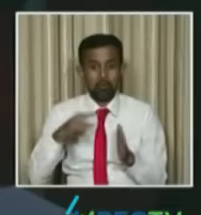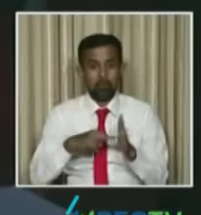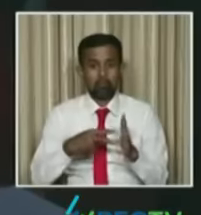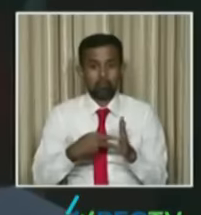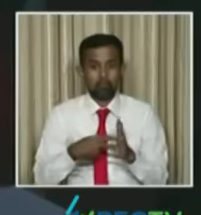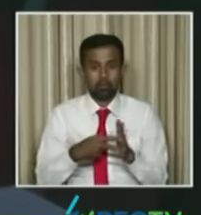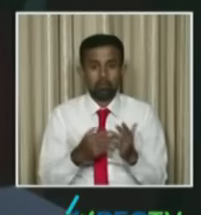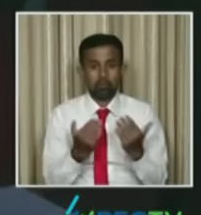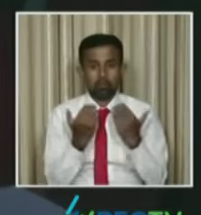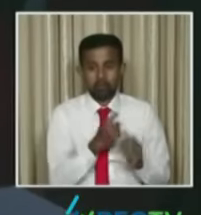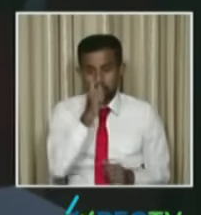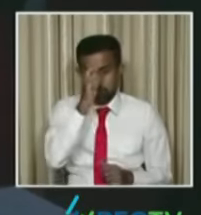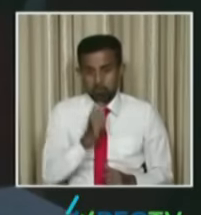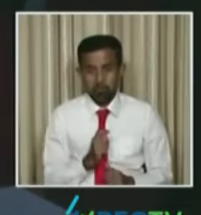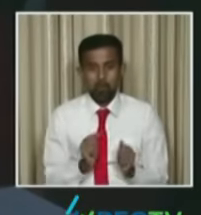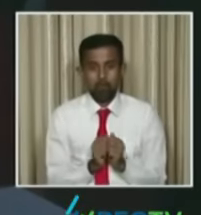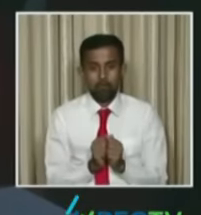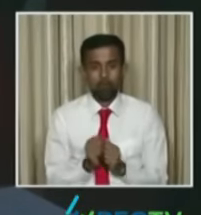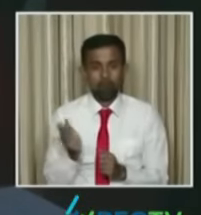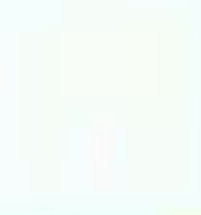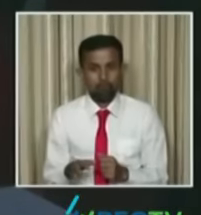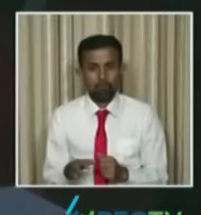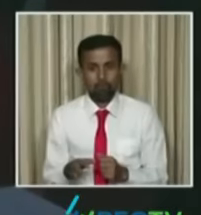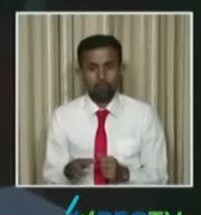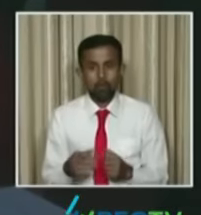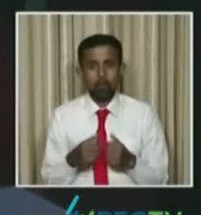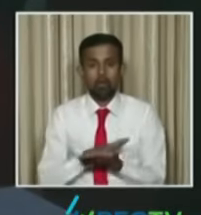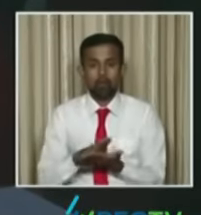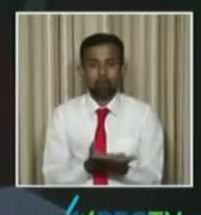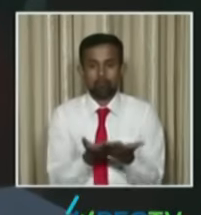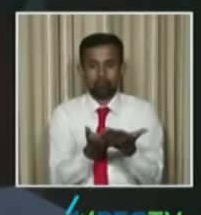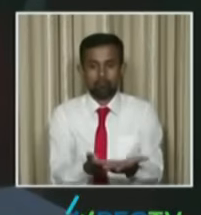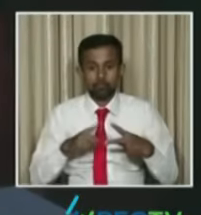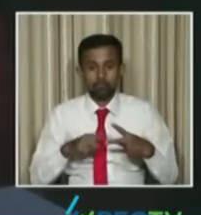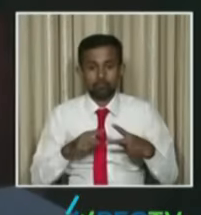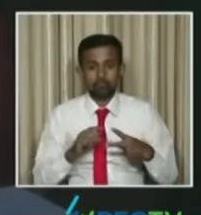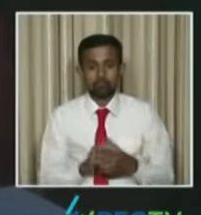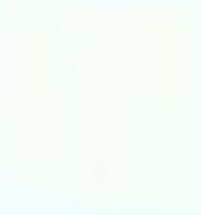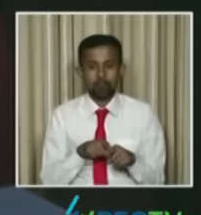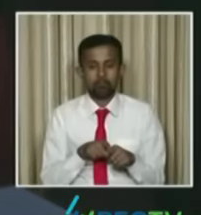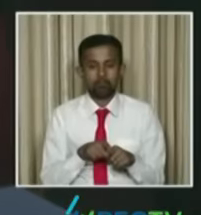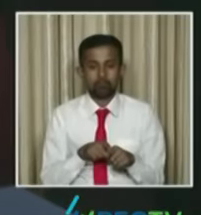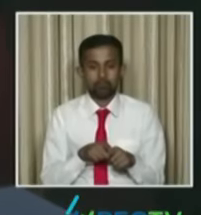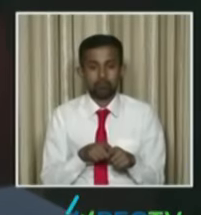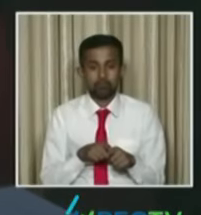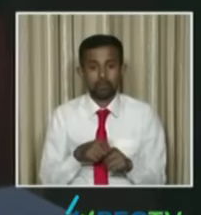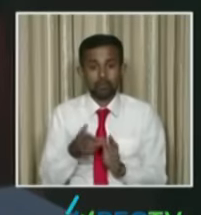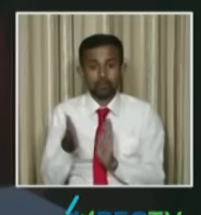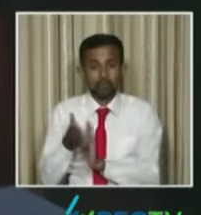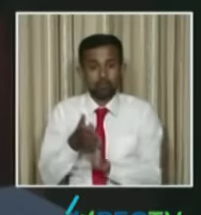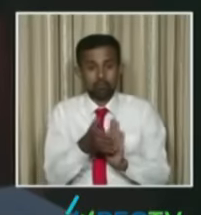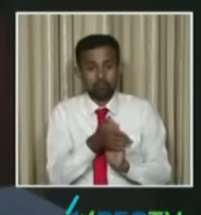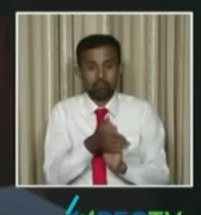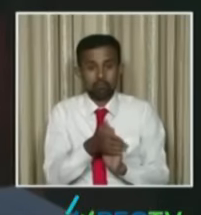එකේ උපදේශකවරයෙක් හැටියට කටයුතු කරලා තිබෙන මම ඒකට අදාළ සියලුම ලිපිලේඛන සභාගත කරනවා මේ වගේ ලැබෙන්දියාවන් අතර